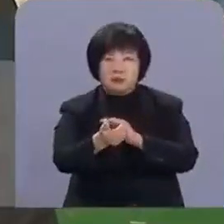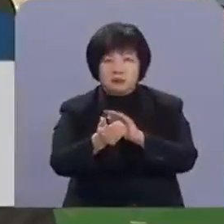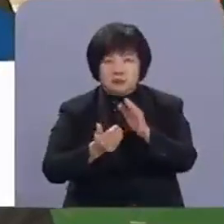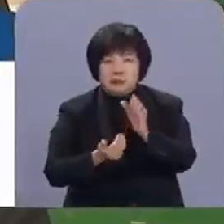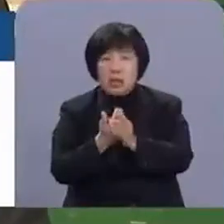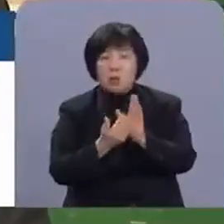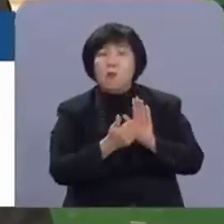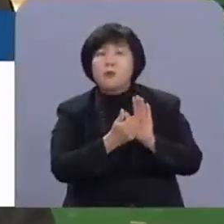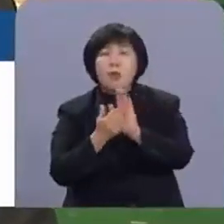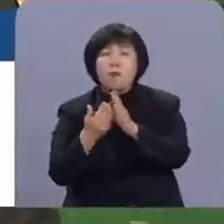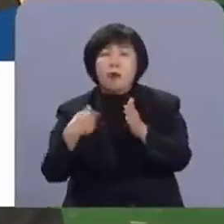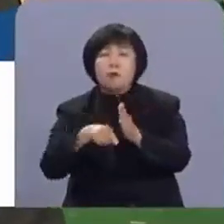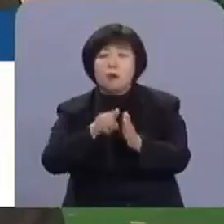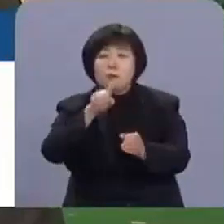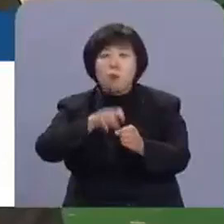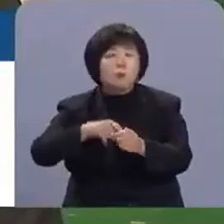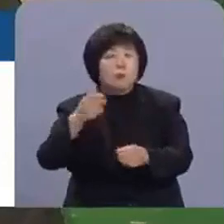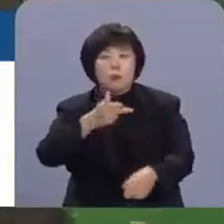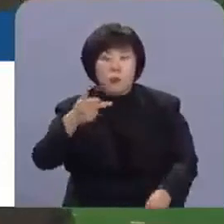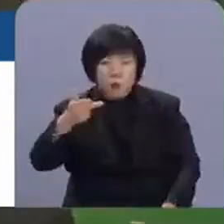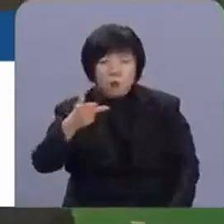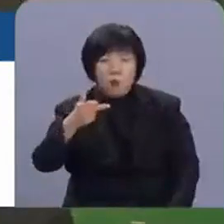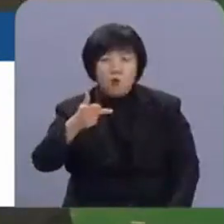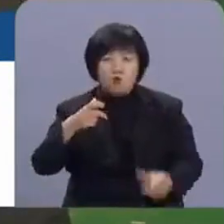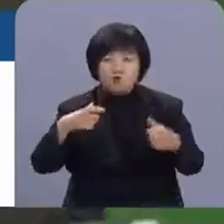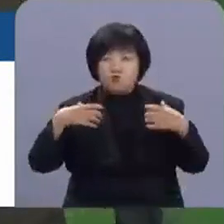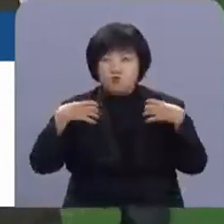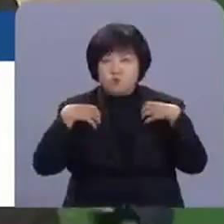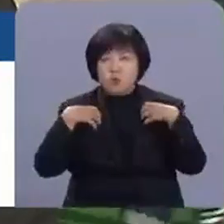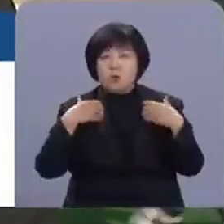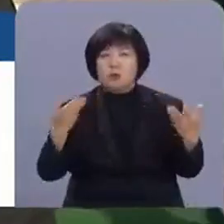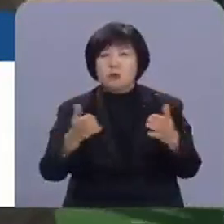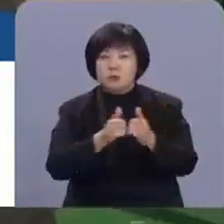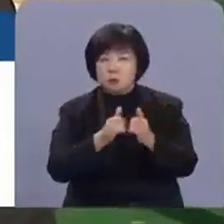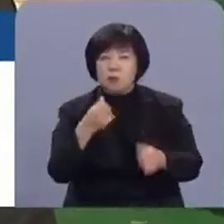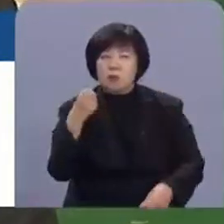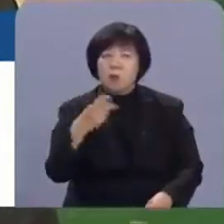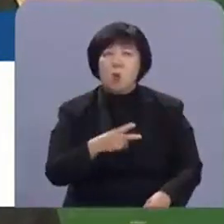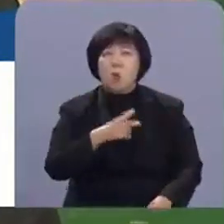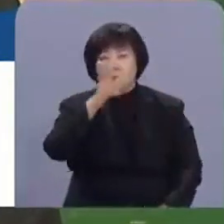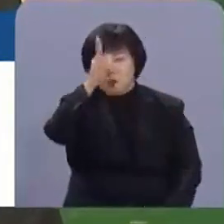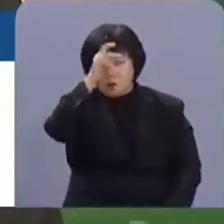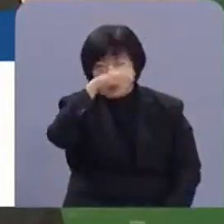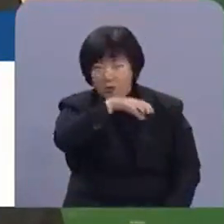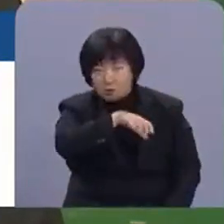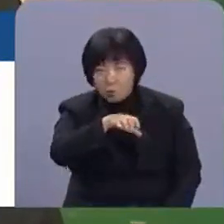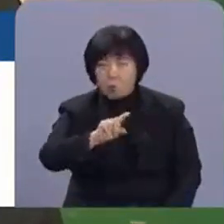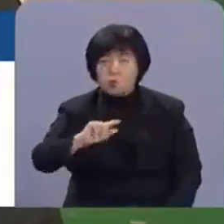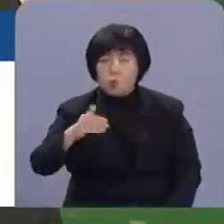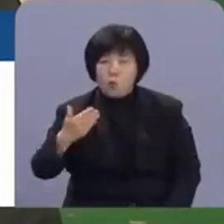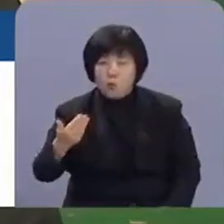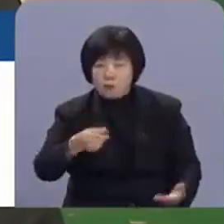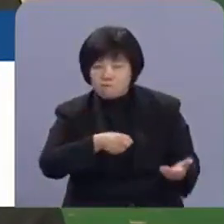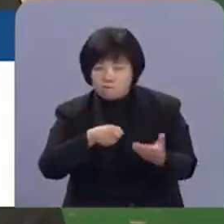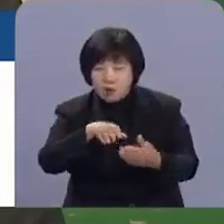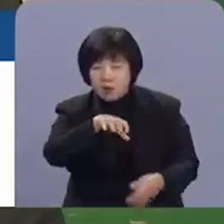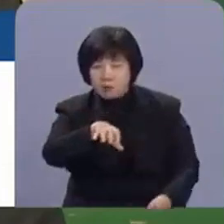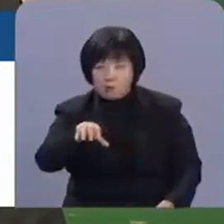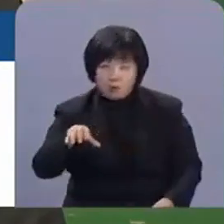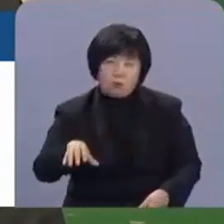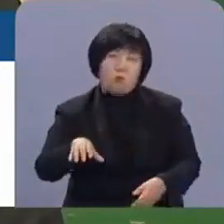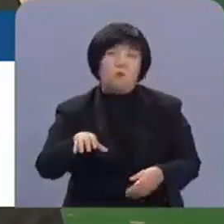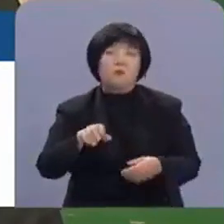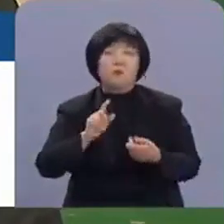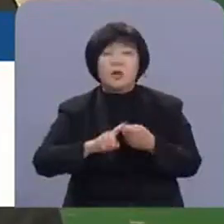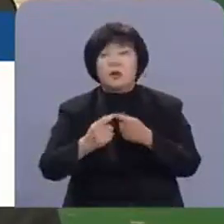위한 부분이 가장 크고요. 저희 구청 직원뿐만 아니고 이제 경찰서라든지 그리고 소방이라든지 뭐 이런